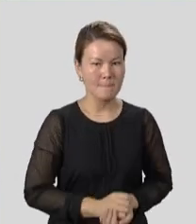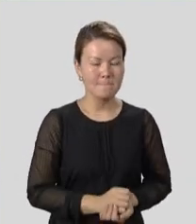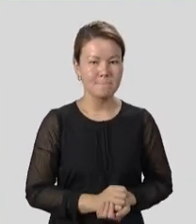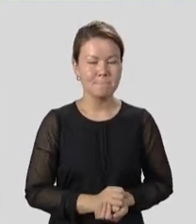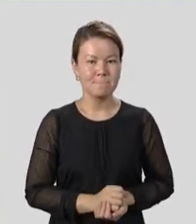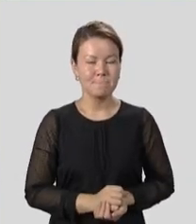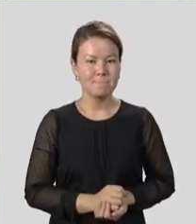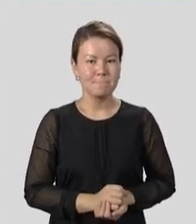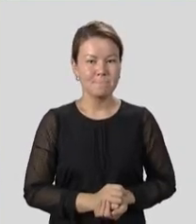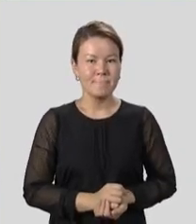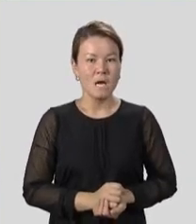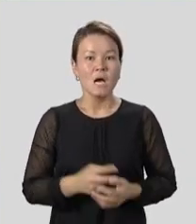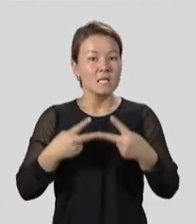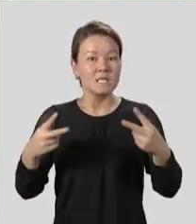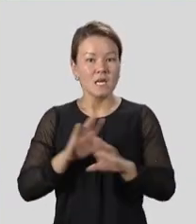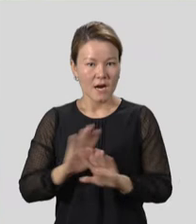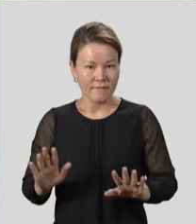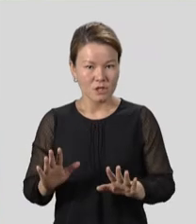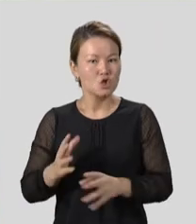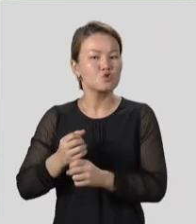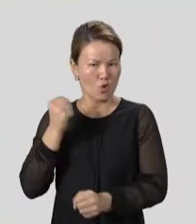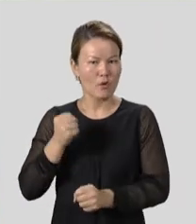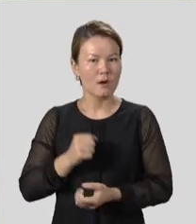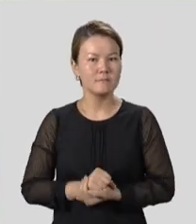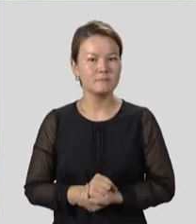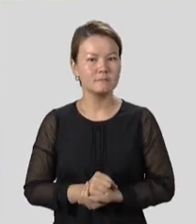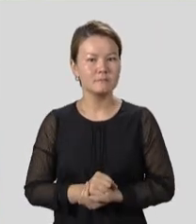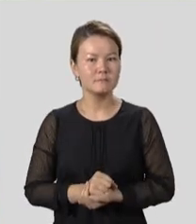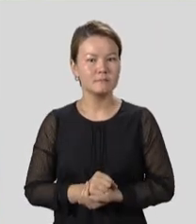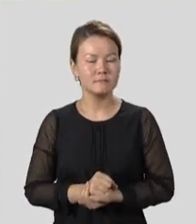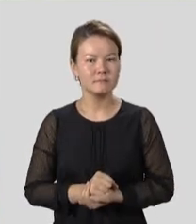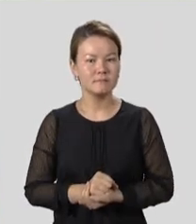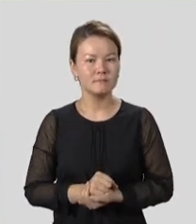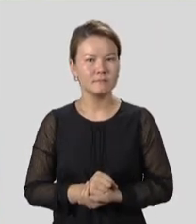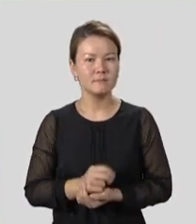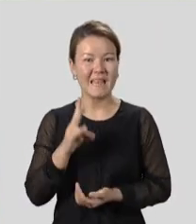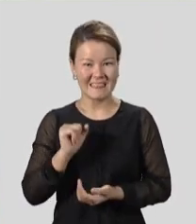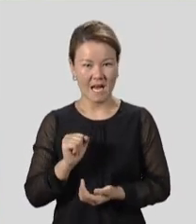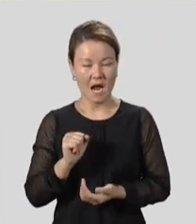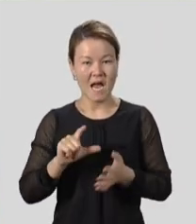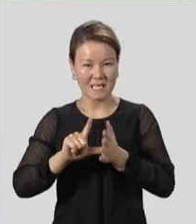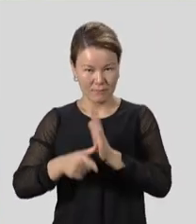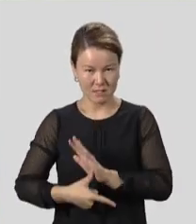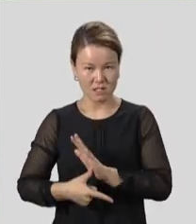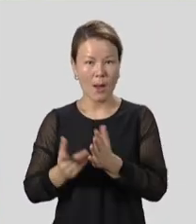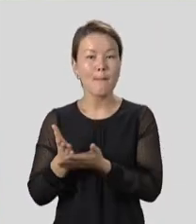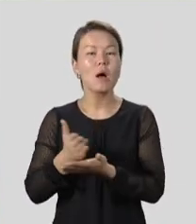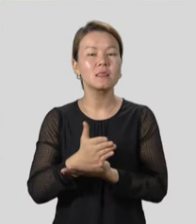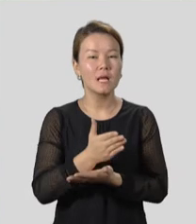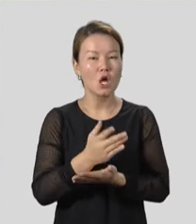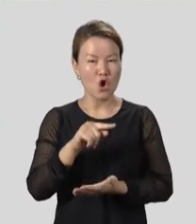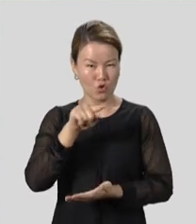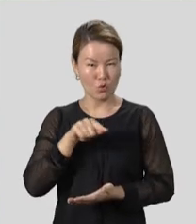модель. Неравенство строгое. На геометрической модели